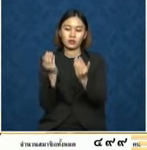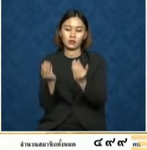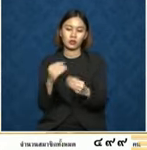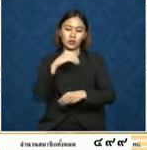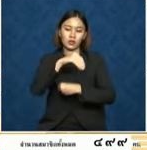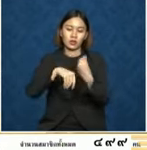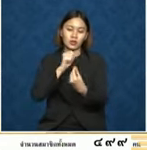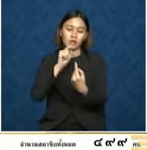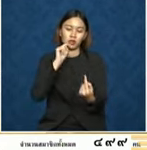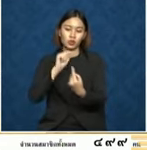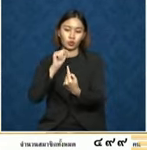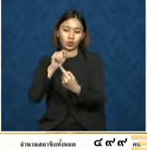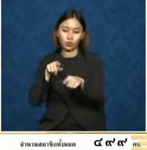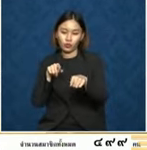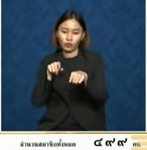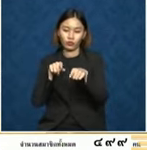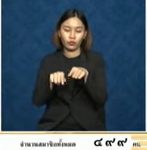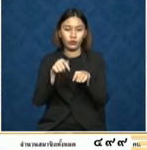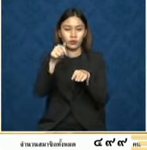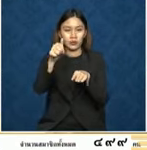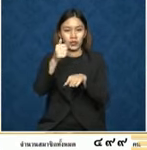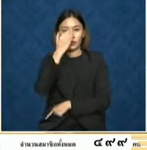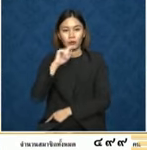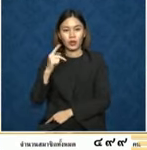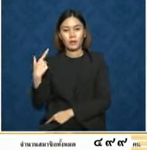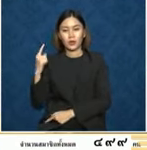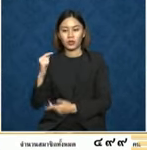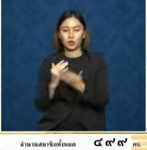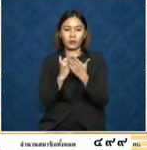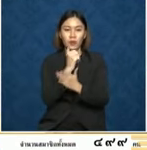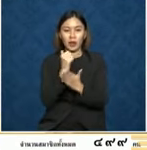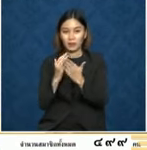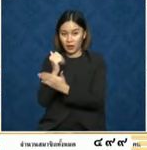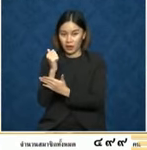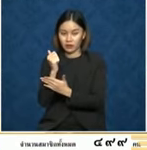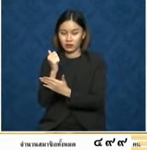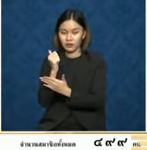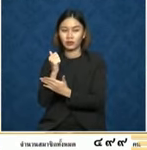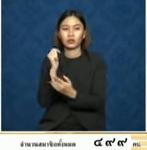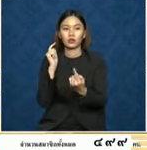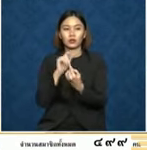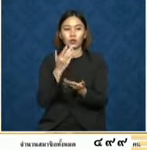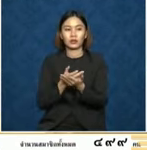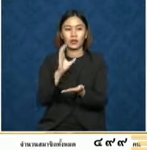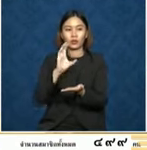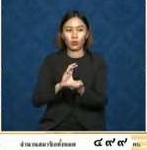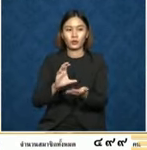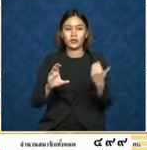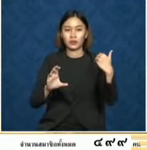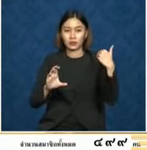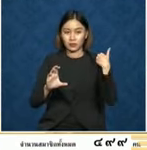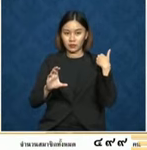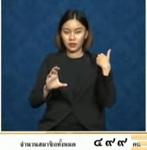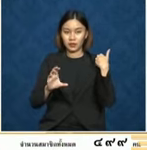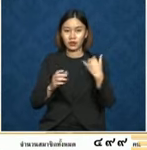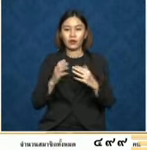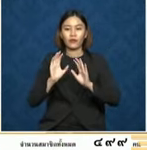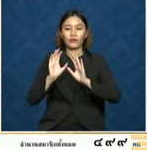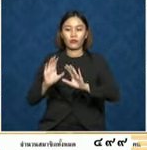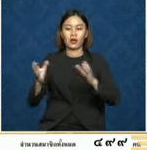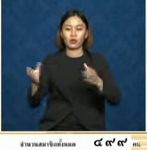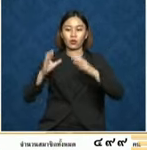จุดและเท่าทันต่อเหตุการณ์เพื่อประโยชน์ผลสัมฤทธิ์สูงสุดภายใต้งบประมาณที่มีอยู่ตรงนี้ขอฝากรัฐ